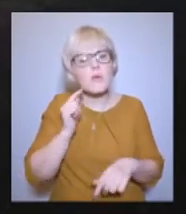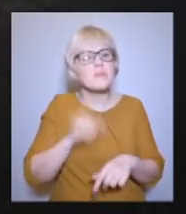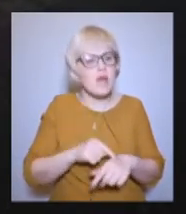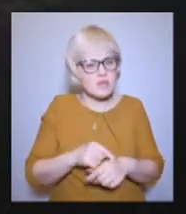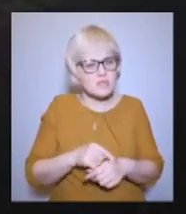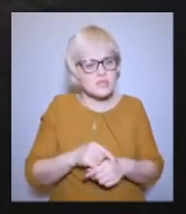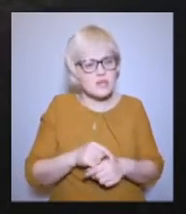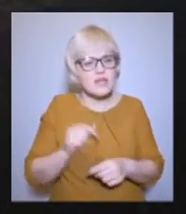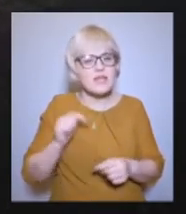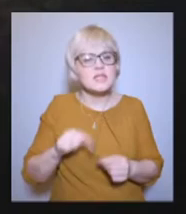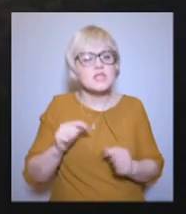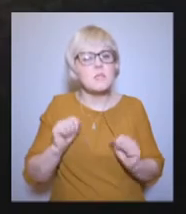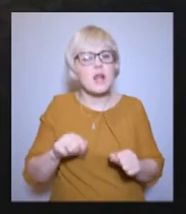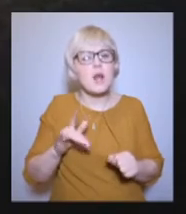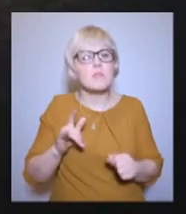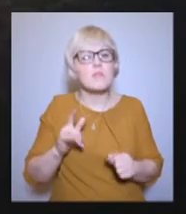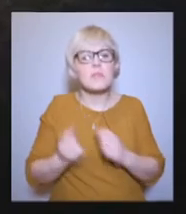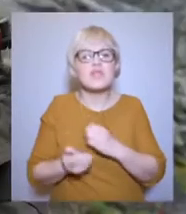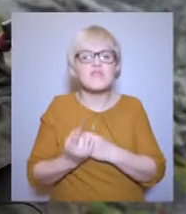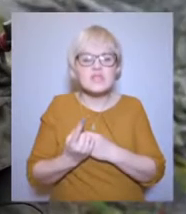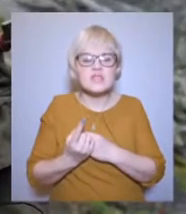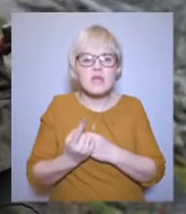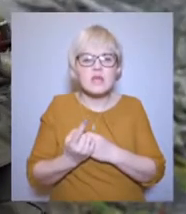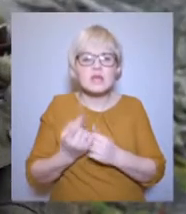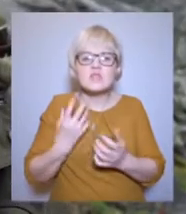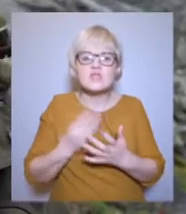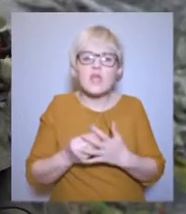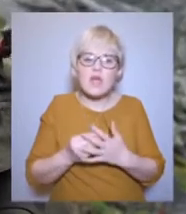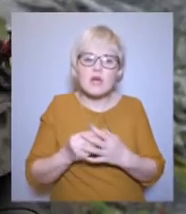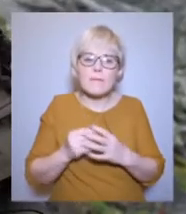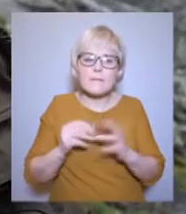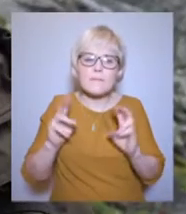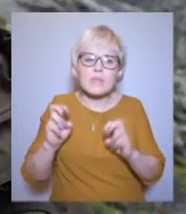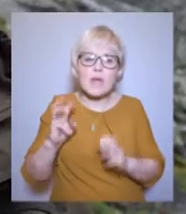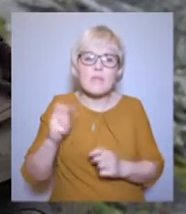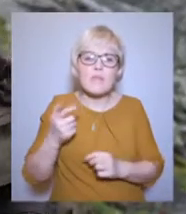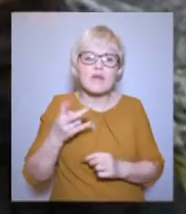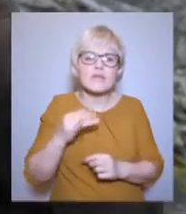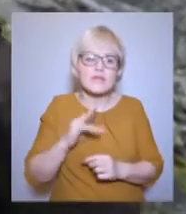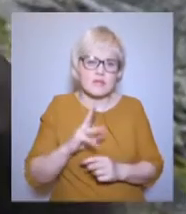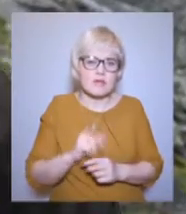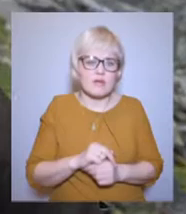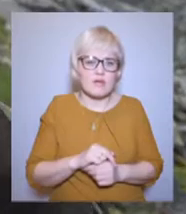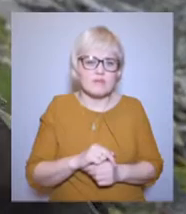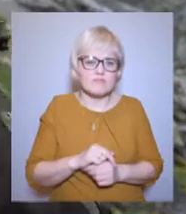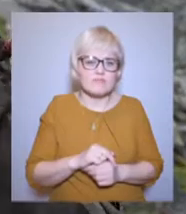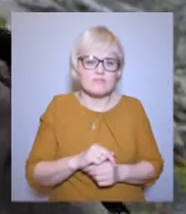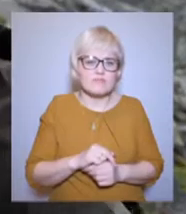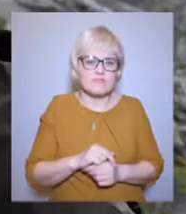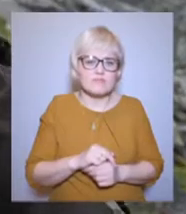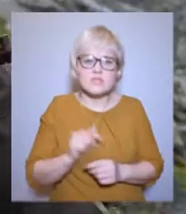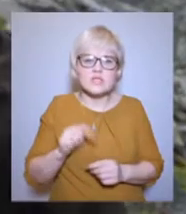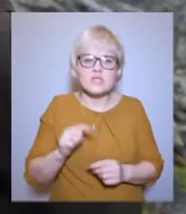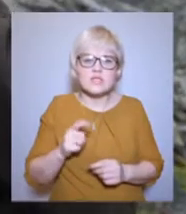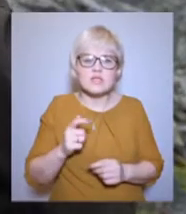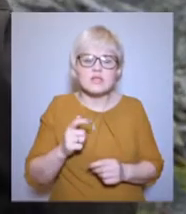Среднем Урале, там бы сырьевая база была бы здесь разведана и не меньше, чем Средний,